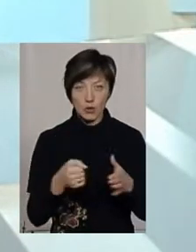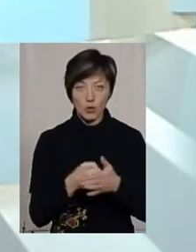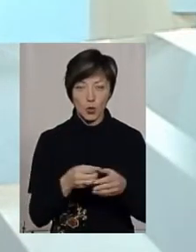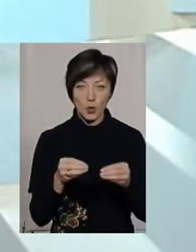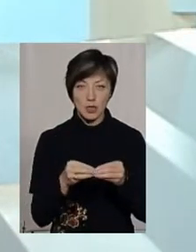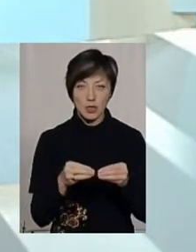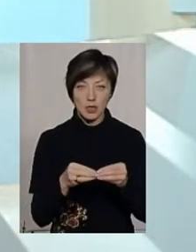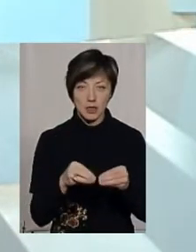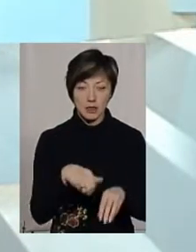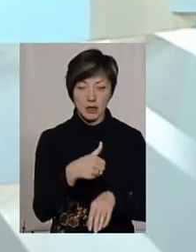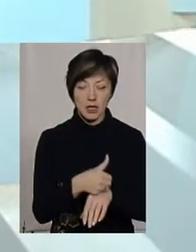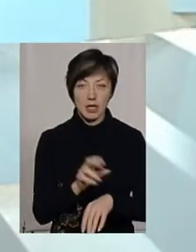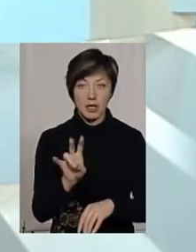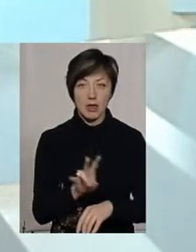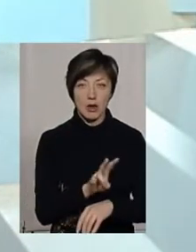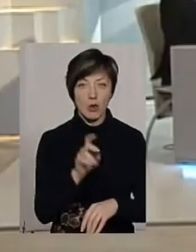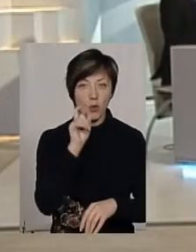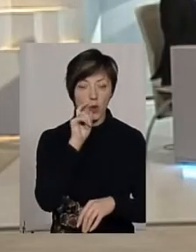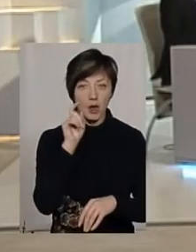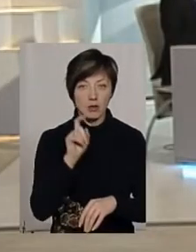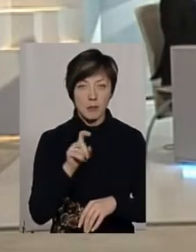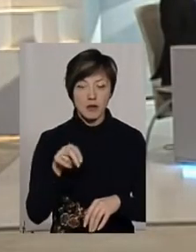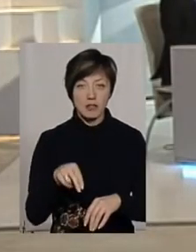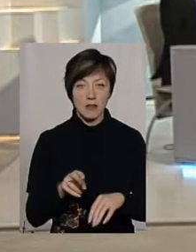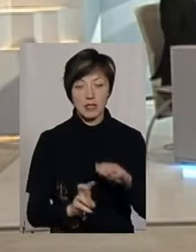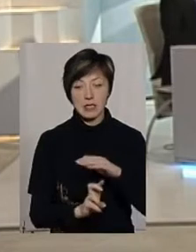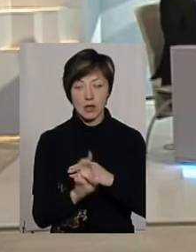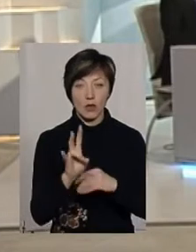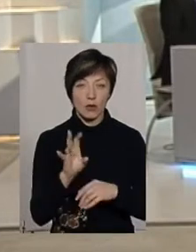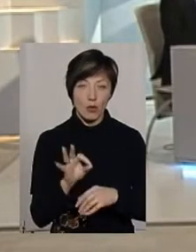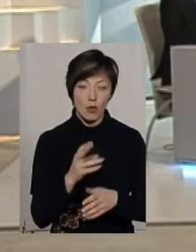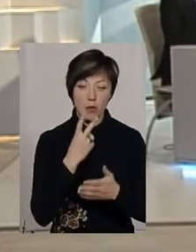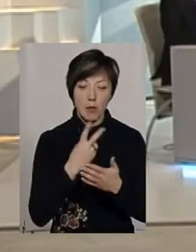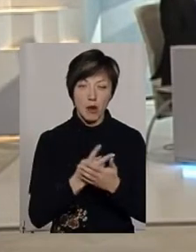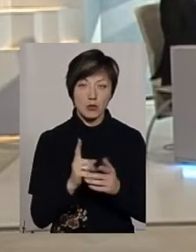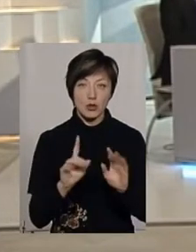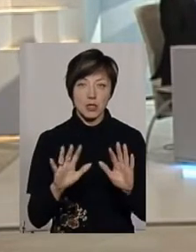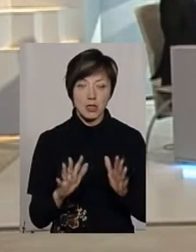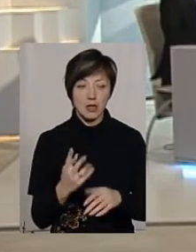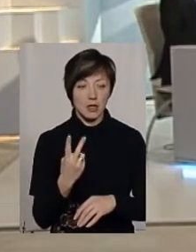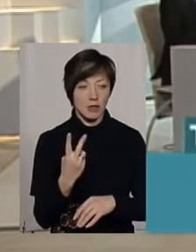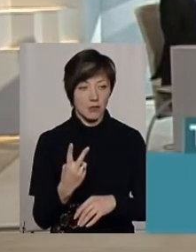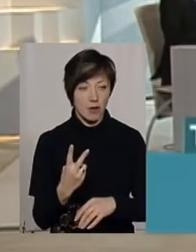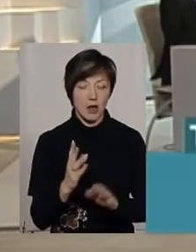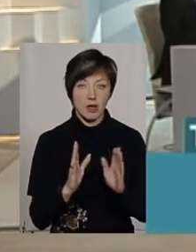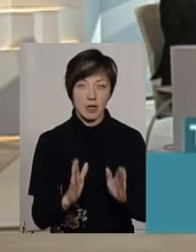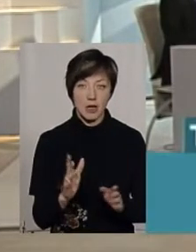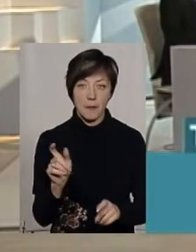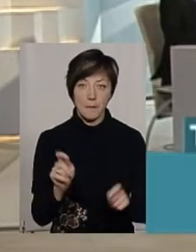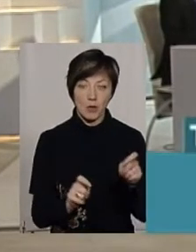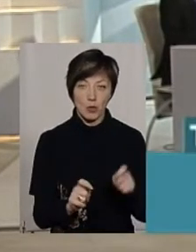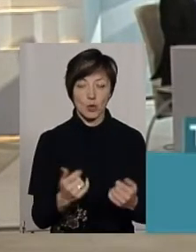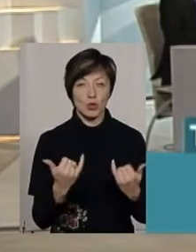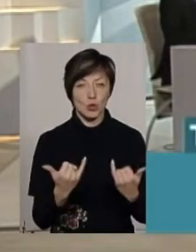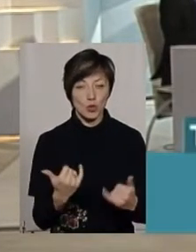десятка ієрархів Української православної церкви. Але ми бачимо, що сталося. Тільки два прибуло. Ну,